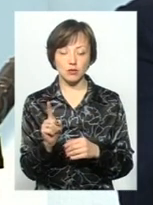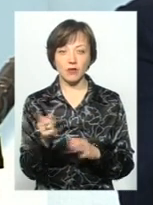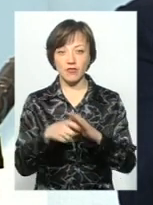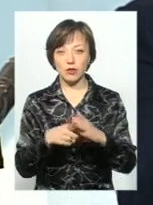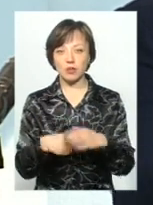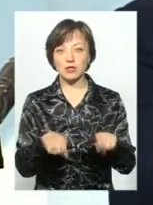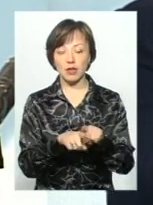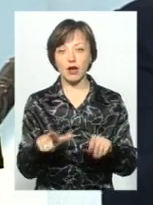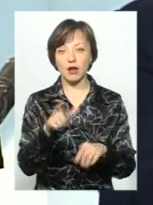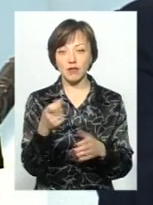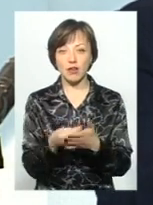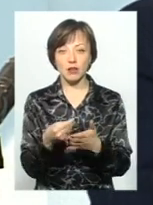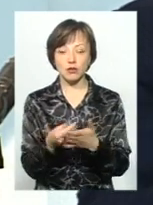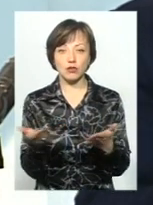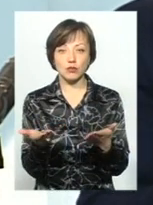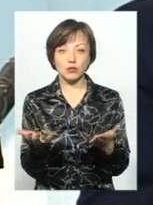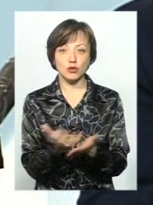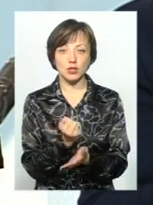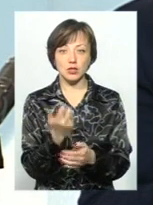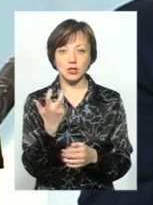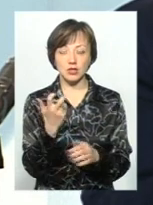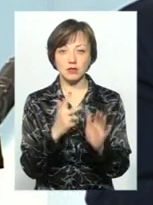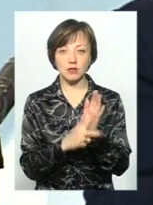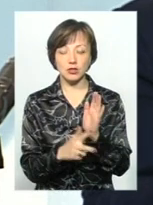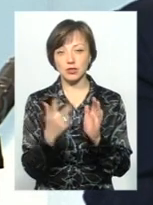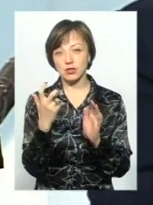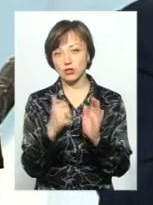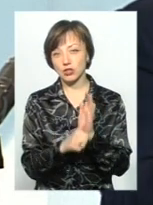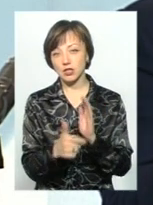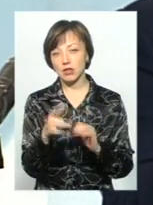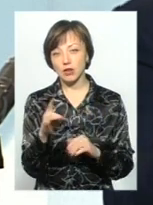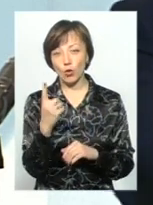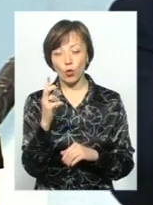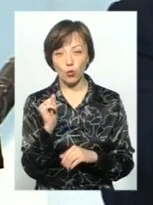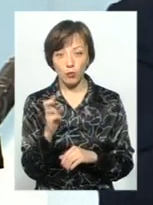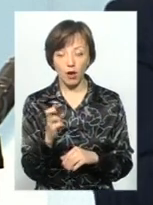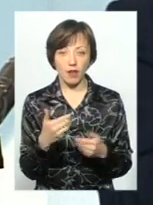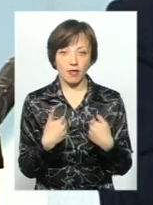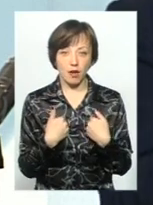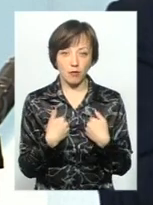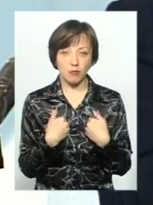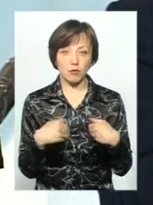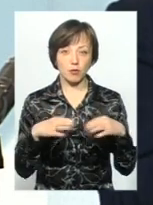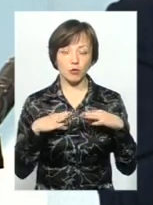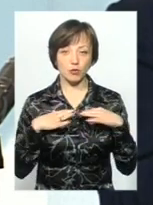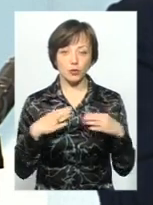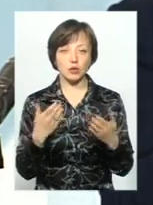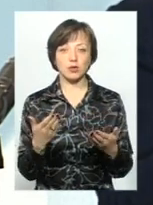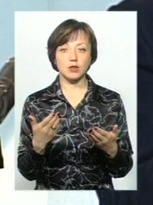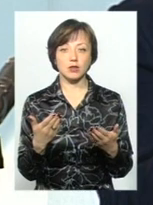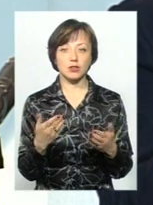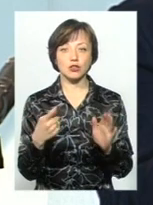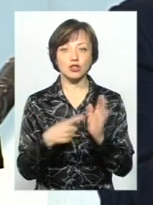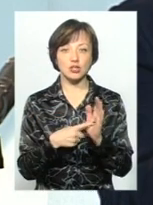видобуто стільки-то газу, вартість якого виходить по 380 чи по 360 гривень куб. А нам його пропонують на сьогоднішній день